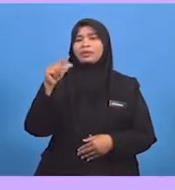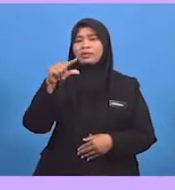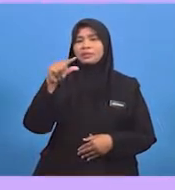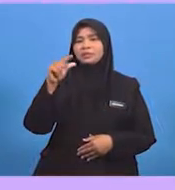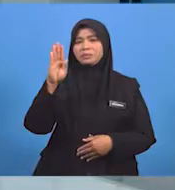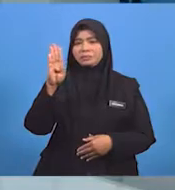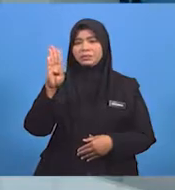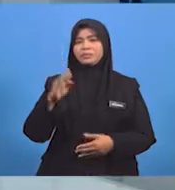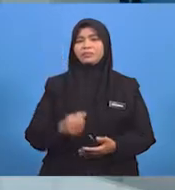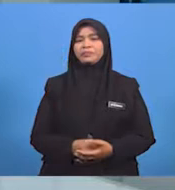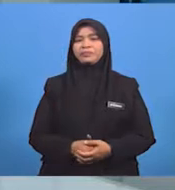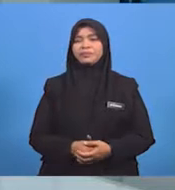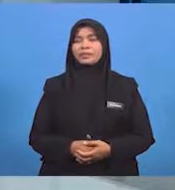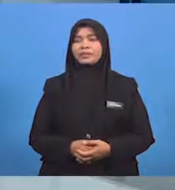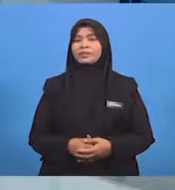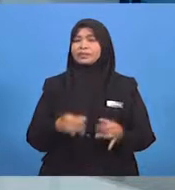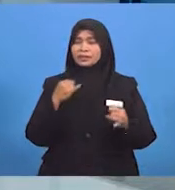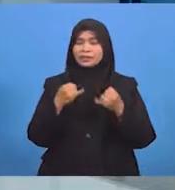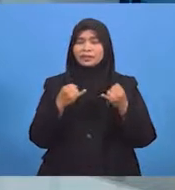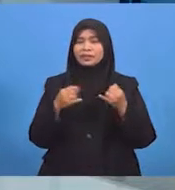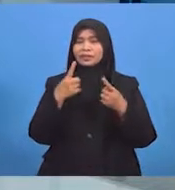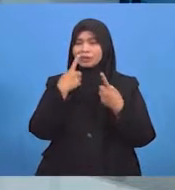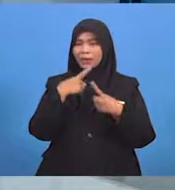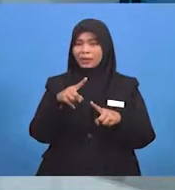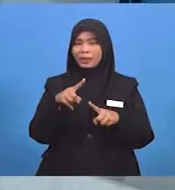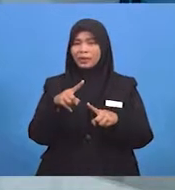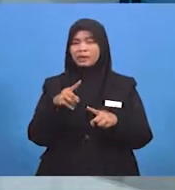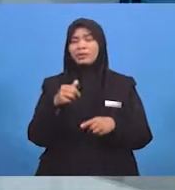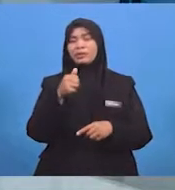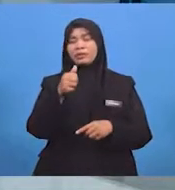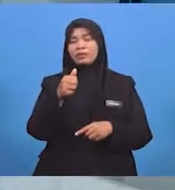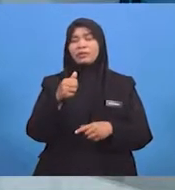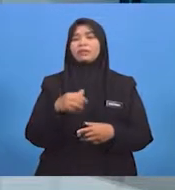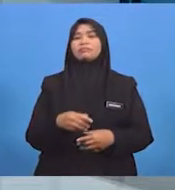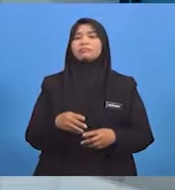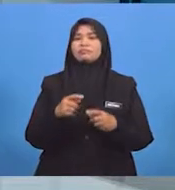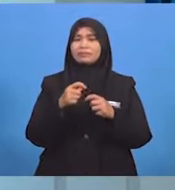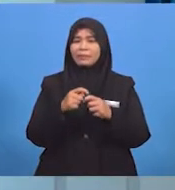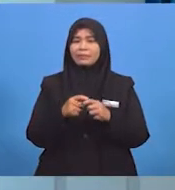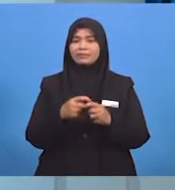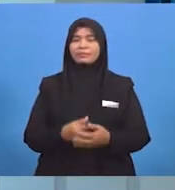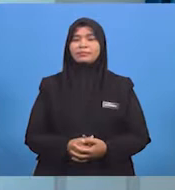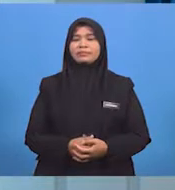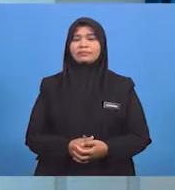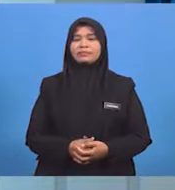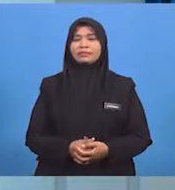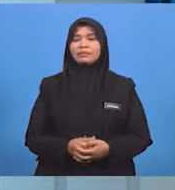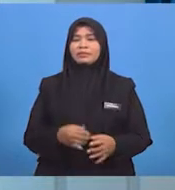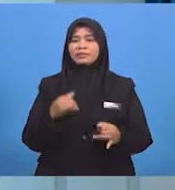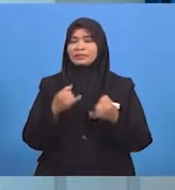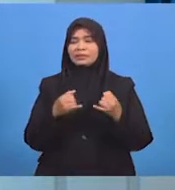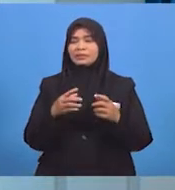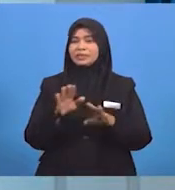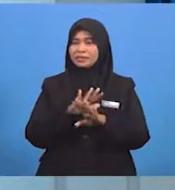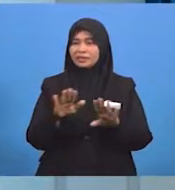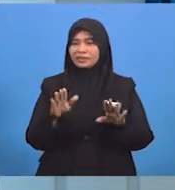Pound. Jika jawapan yang anda beri Pound Sterling, tepat sekali. Jika tidak,